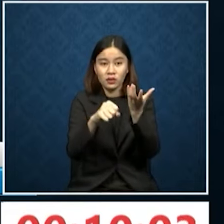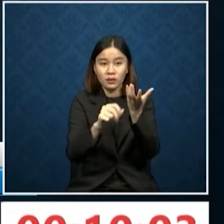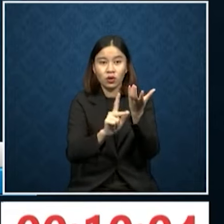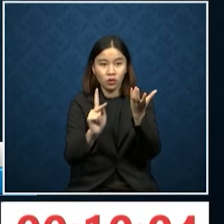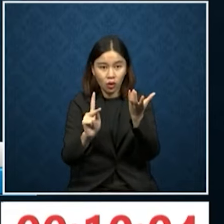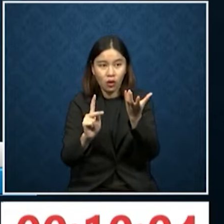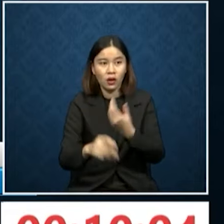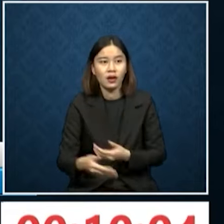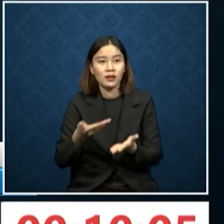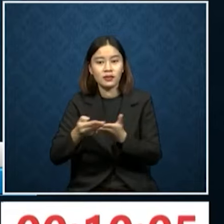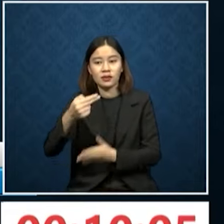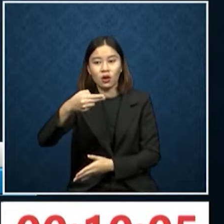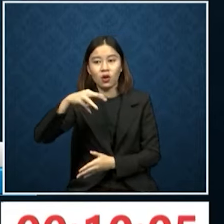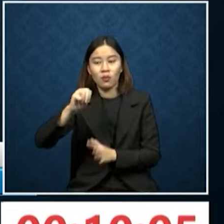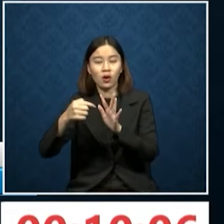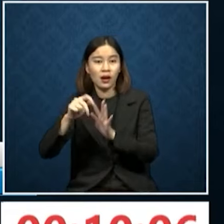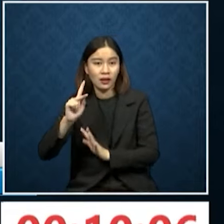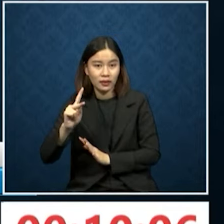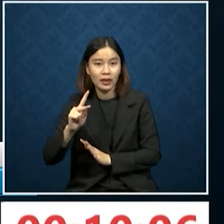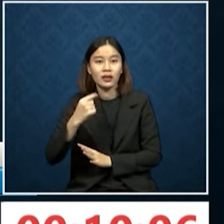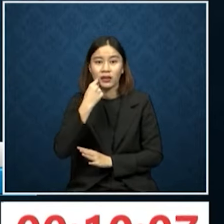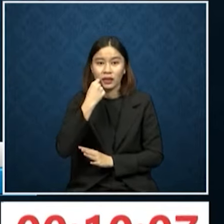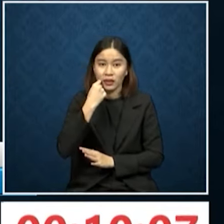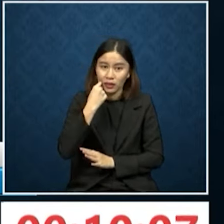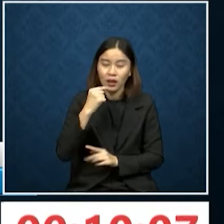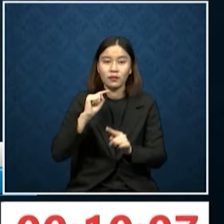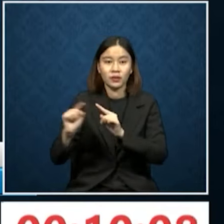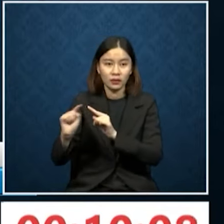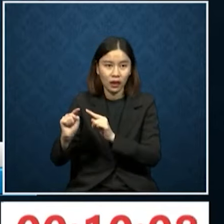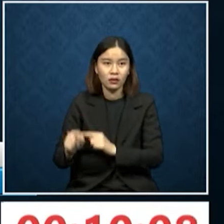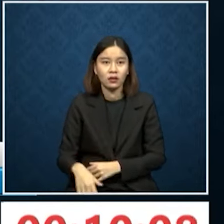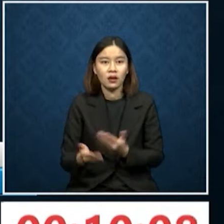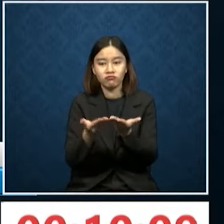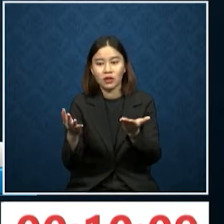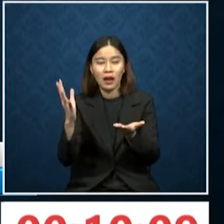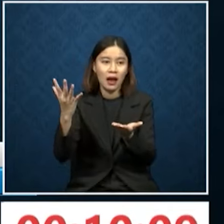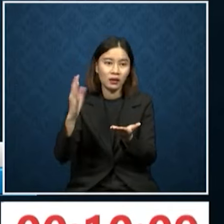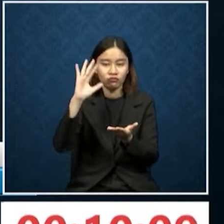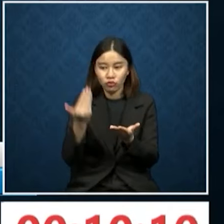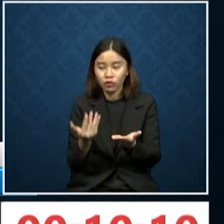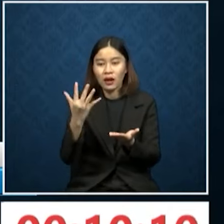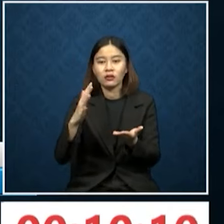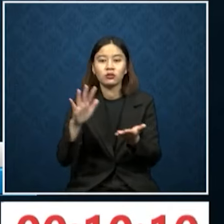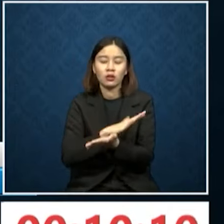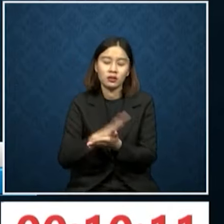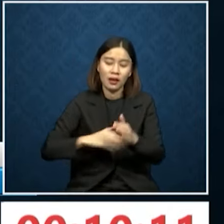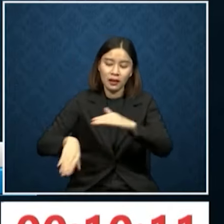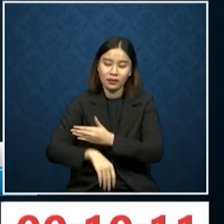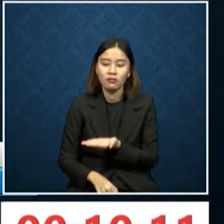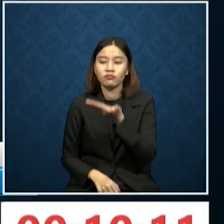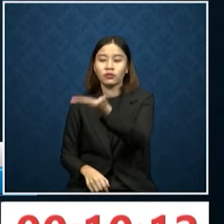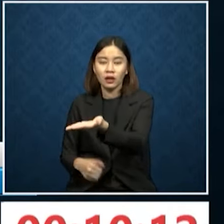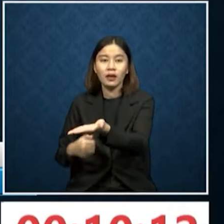ากพลูที่ใช้เคี้ยวเล่นตามวิถีชีวิต5ใบ10ใบก็ต้องแสดงเอกสาร